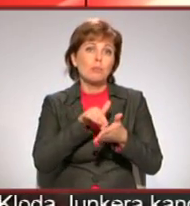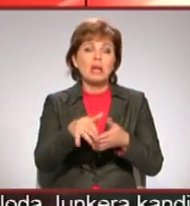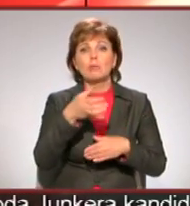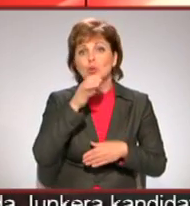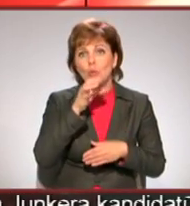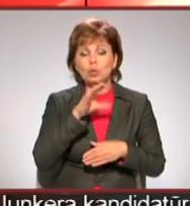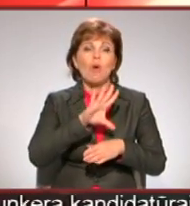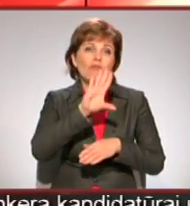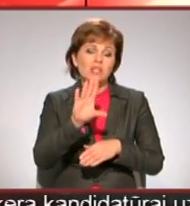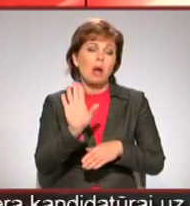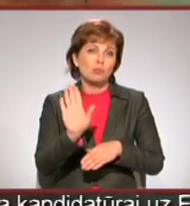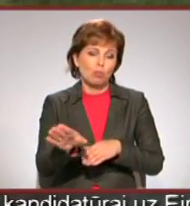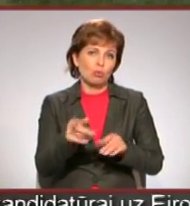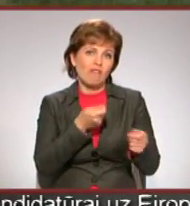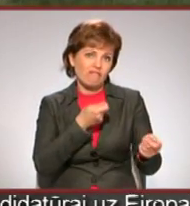veikals.